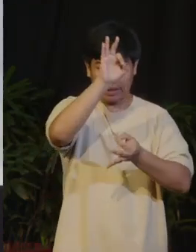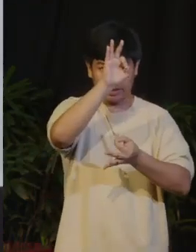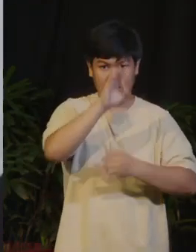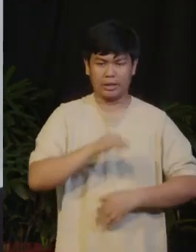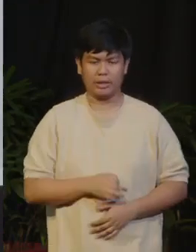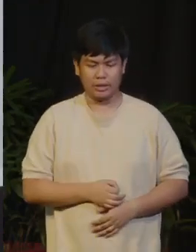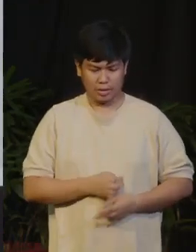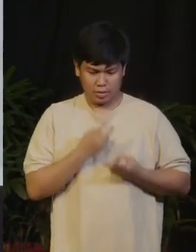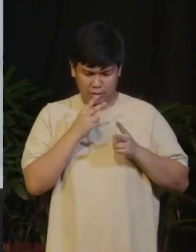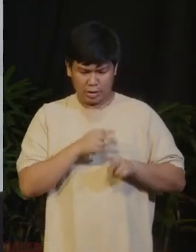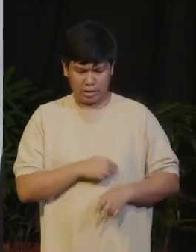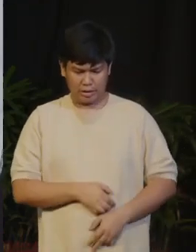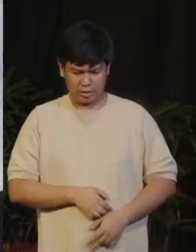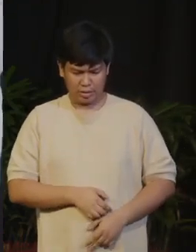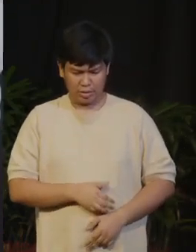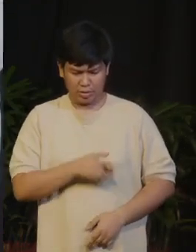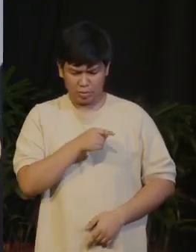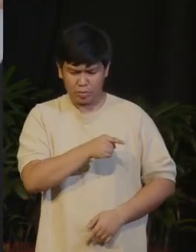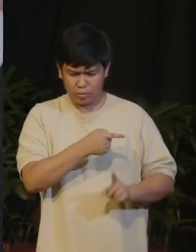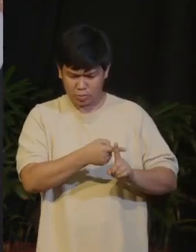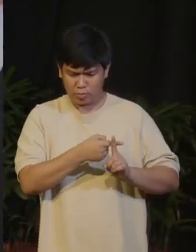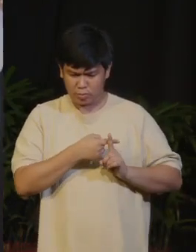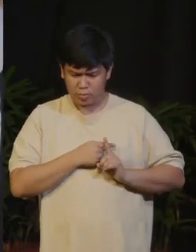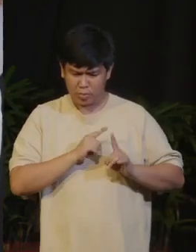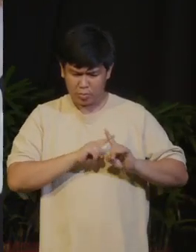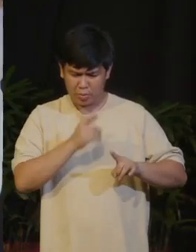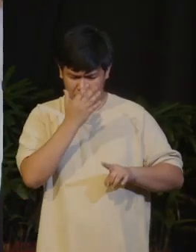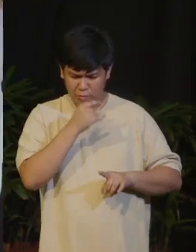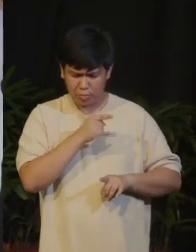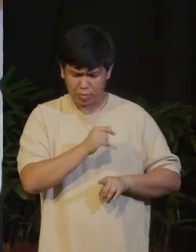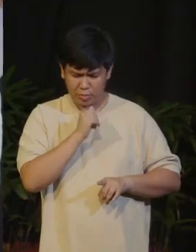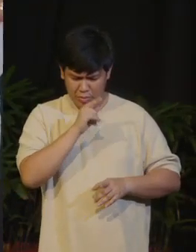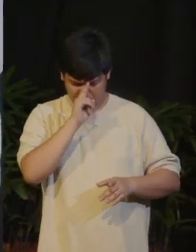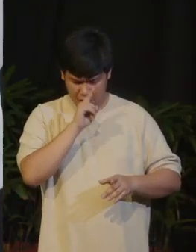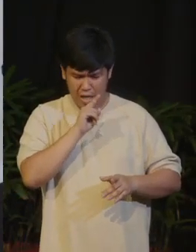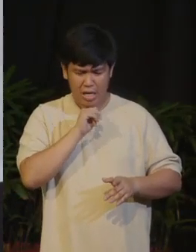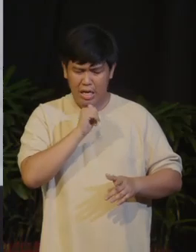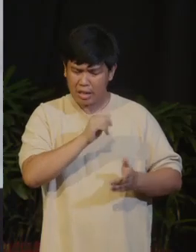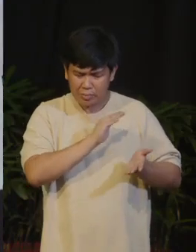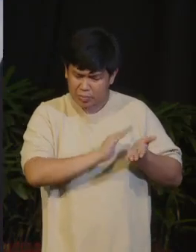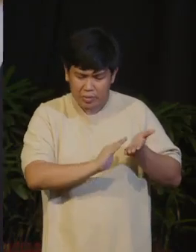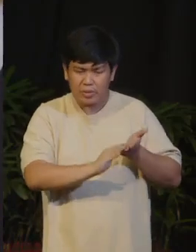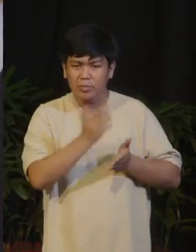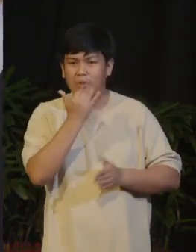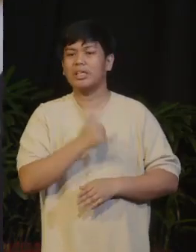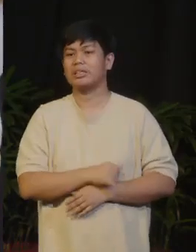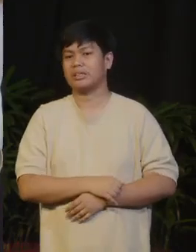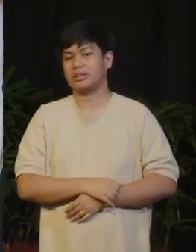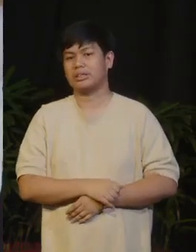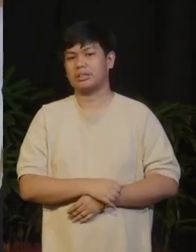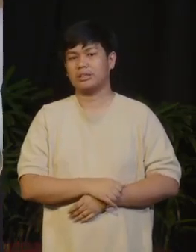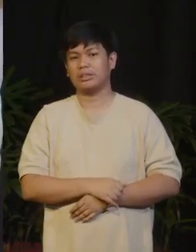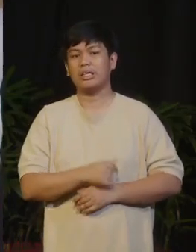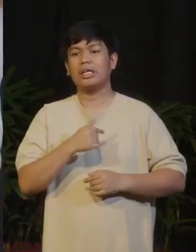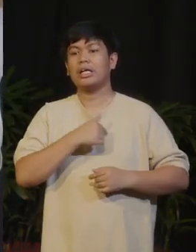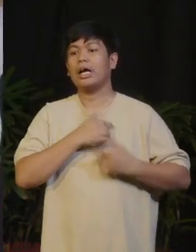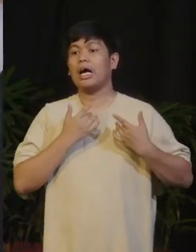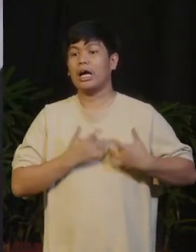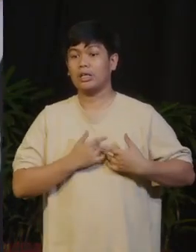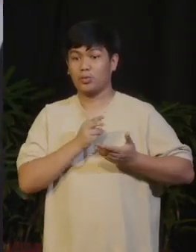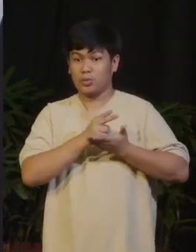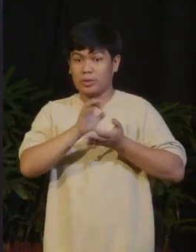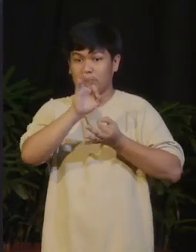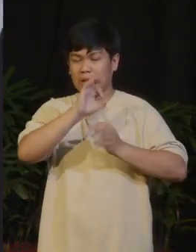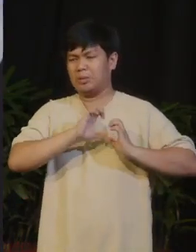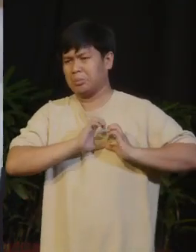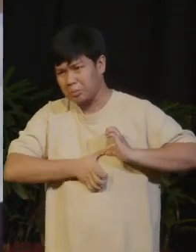Unforgiving spirit. An unforgiveness in the spirit. Isang hindi pagpapatawad sa ating diwa. Yan